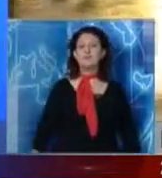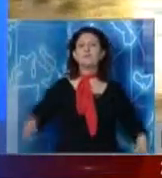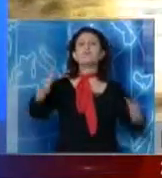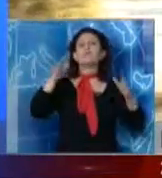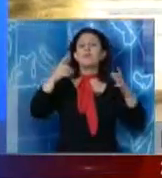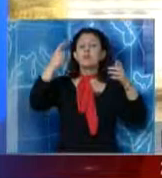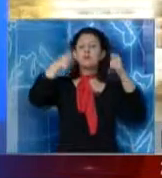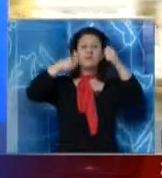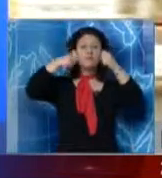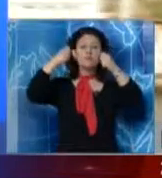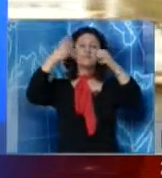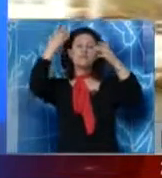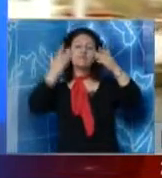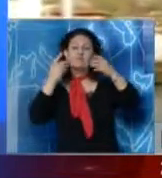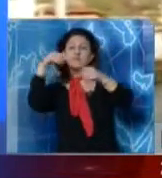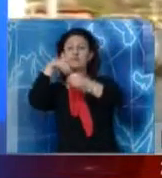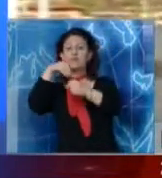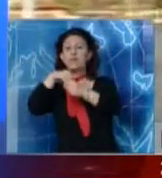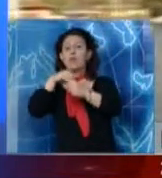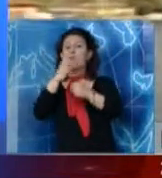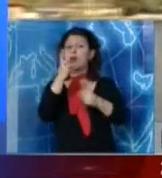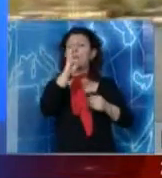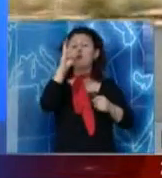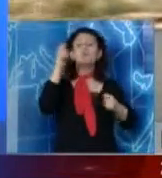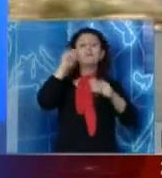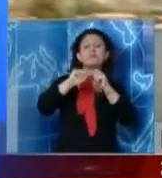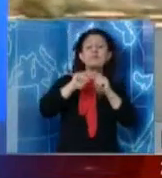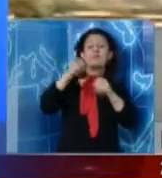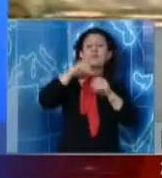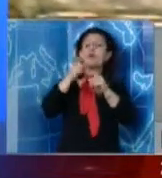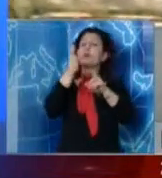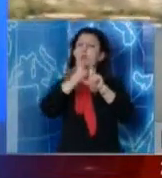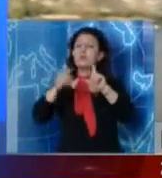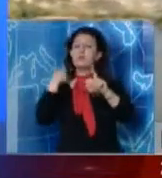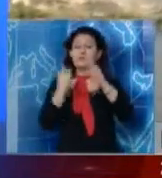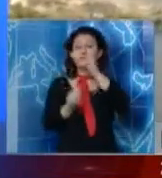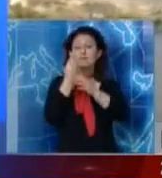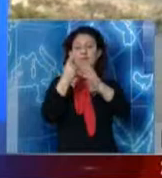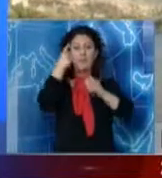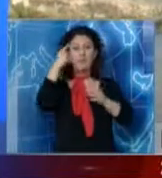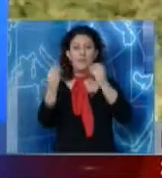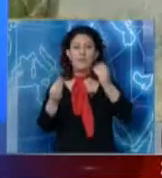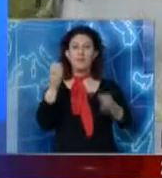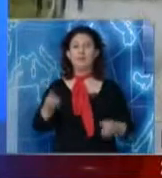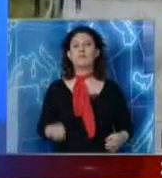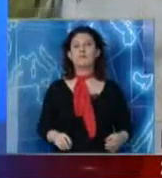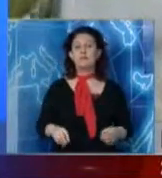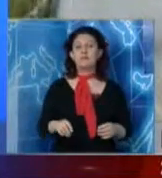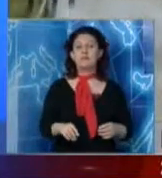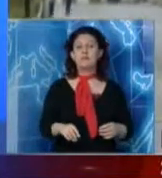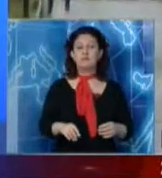Canlı yayında 2013 yatırımlarından bahseden Pehlivan, yürütülen projeler hakkında da bilgiler verdi. Okul